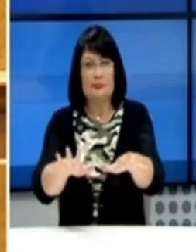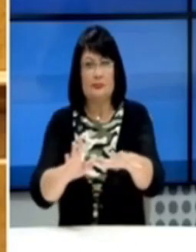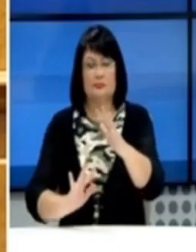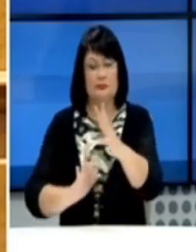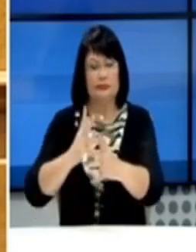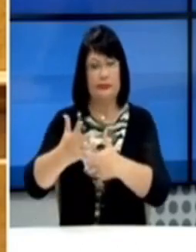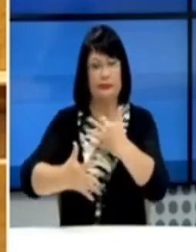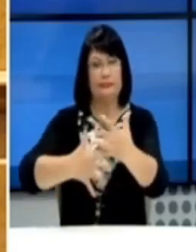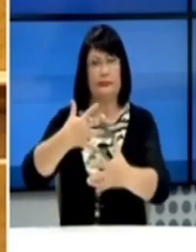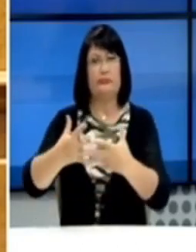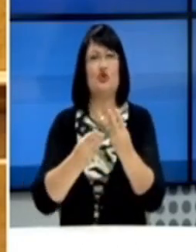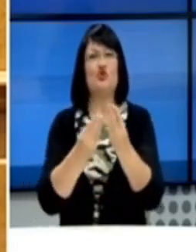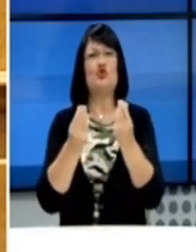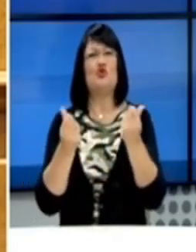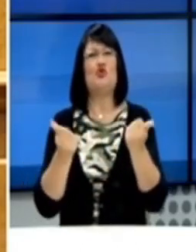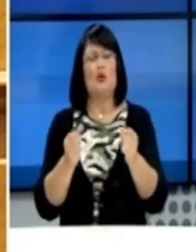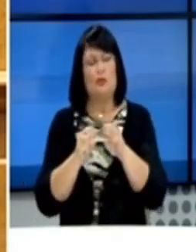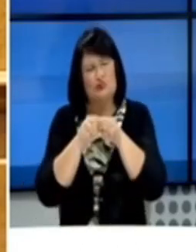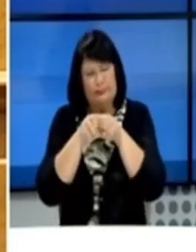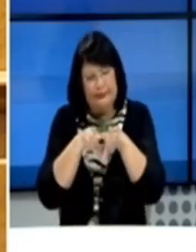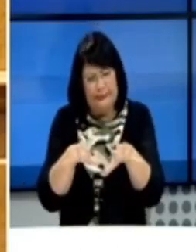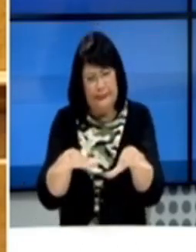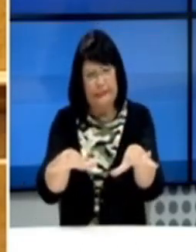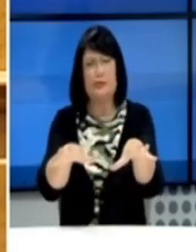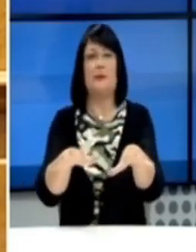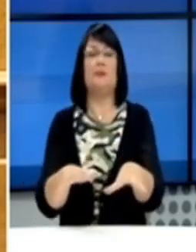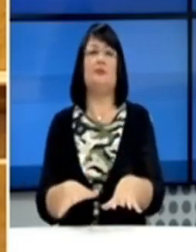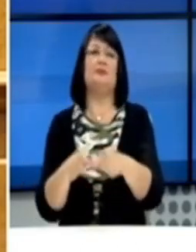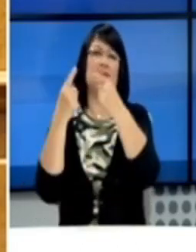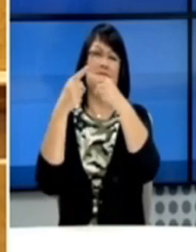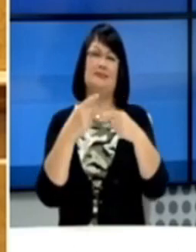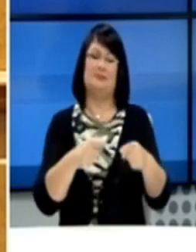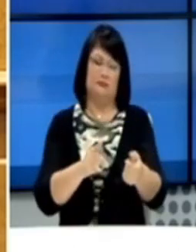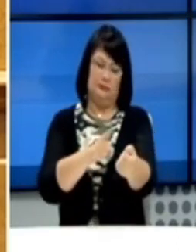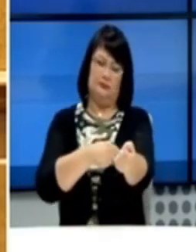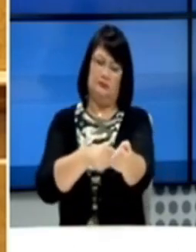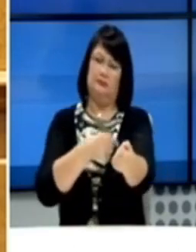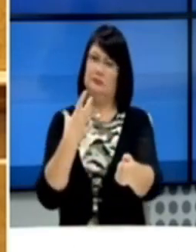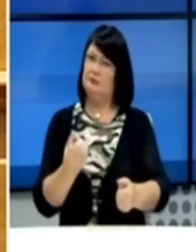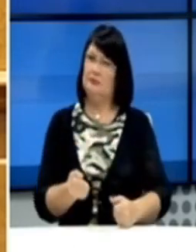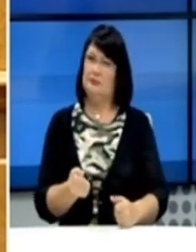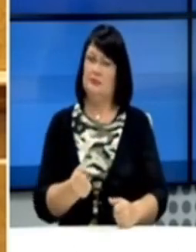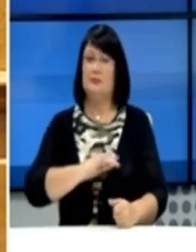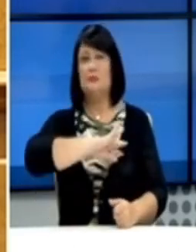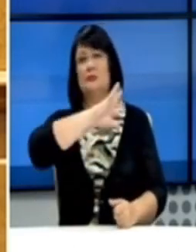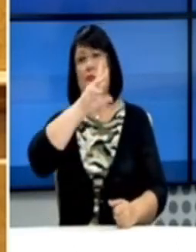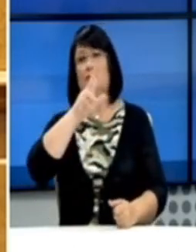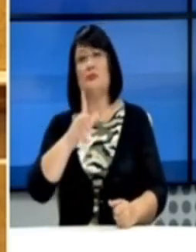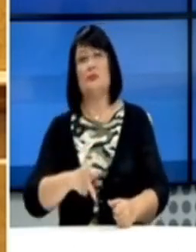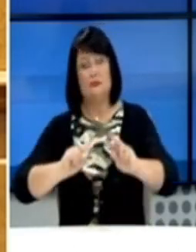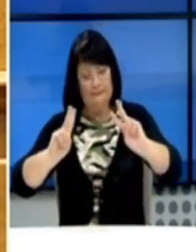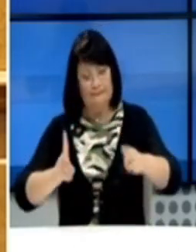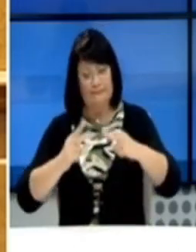αποκτά νέους τρόπους διασποράς, αποκτά διαφορετικά χαρακτηριστικά. Μέχρι να